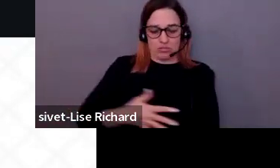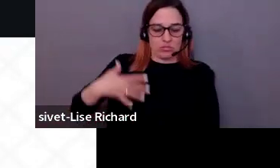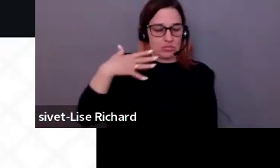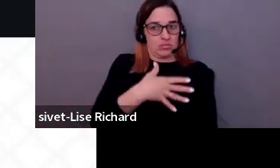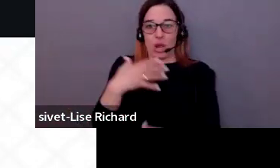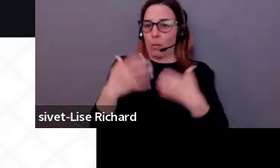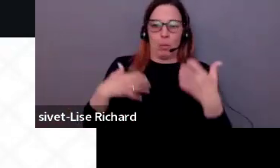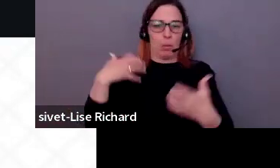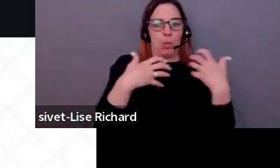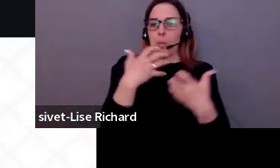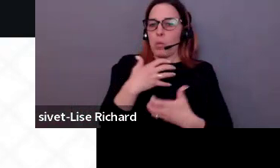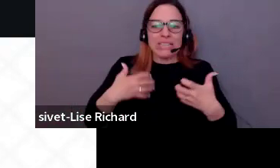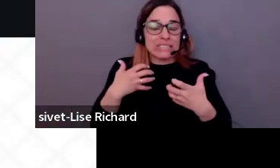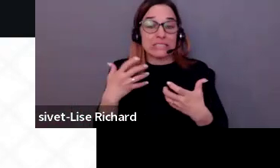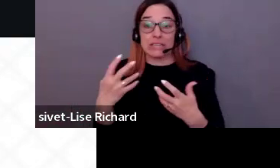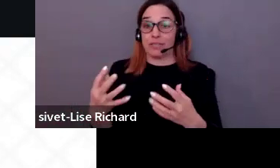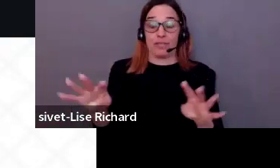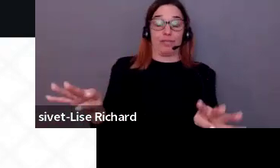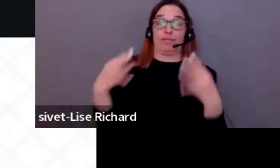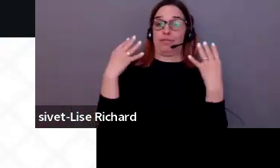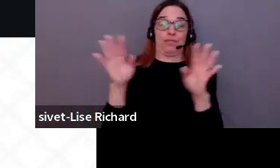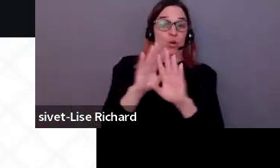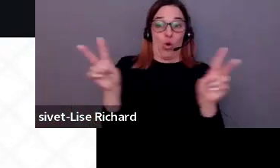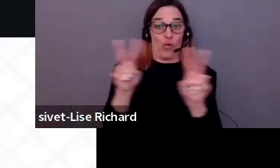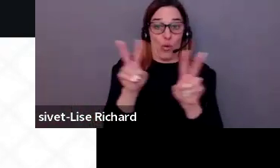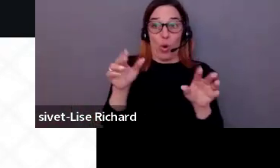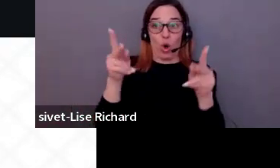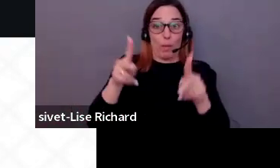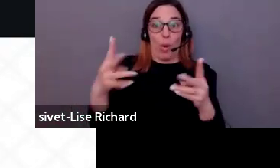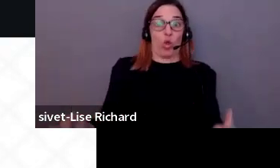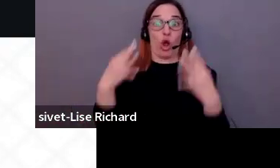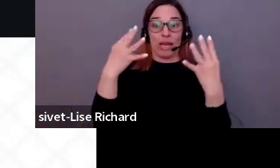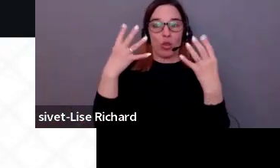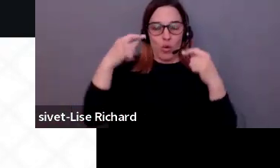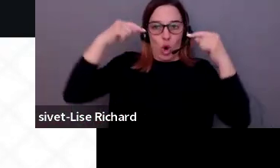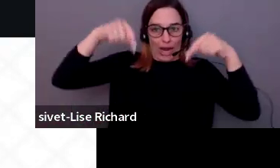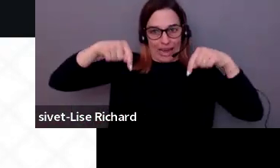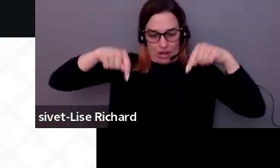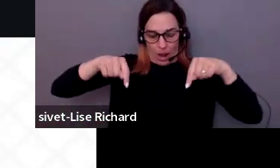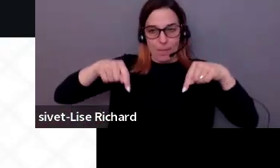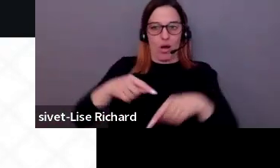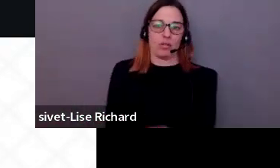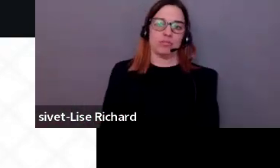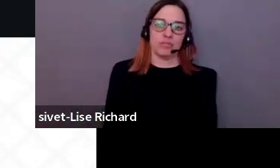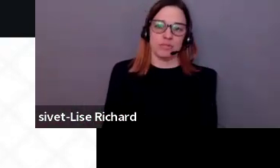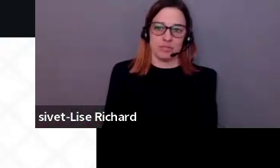qu'on veut enlever le regard vers le haut pour l'amener vers le bas.